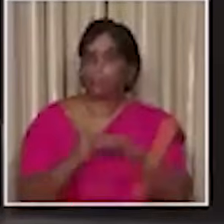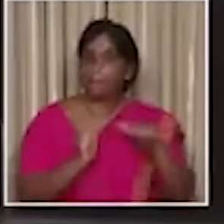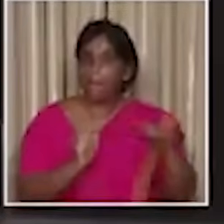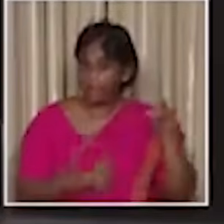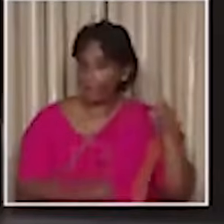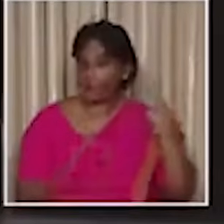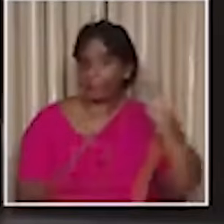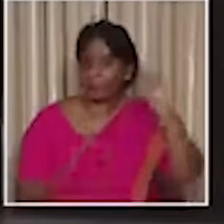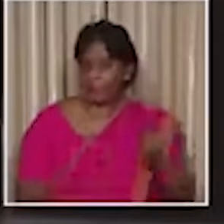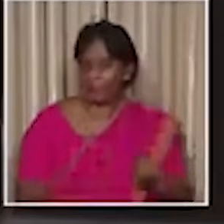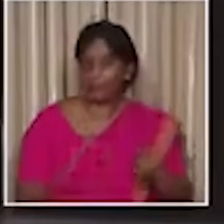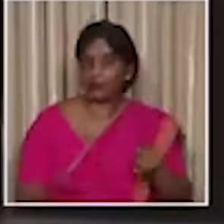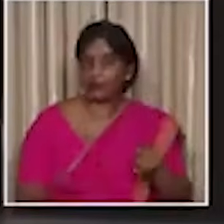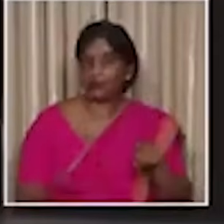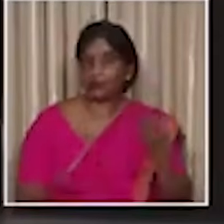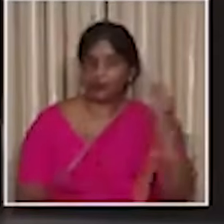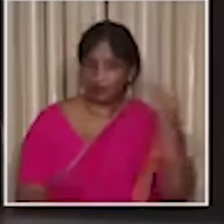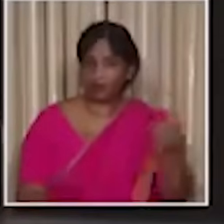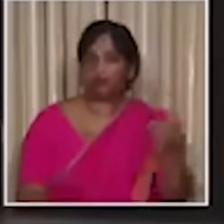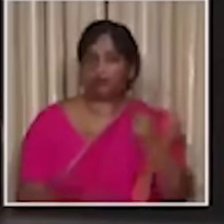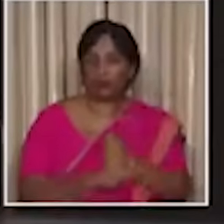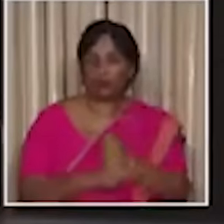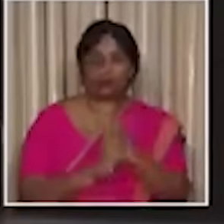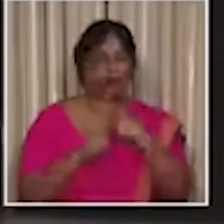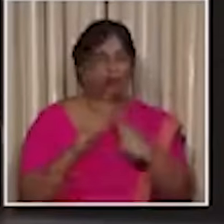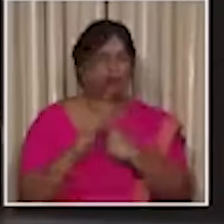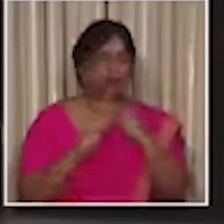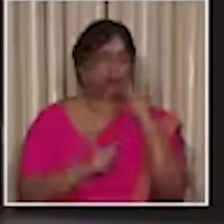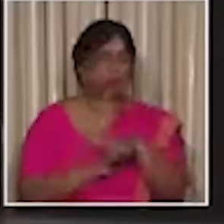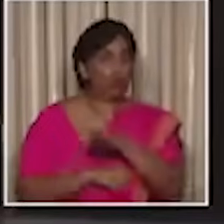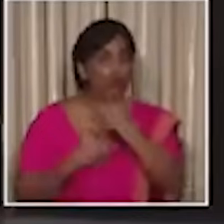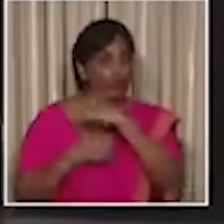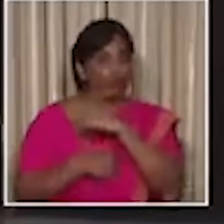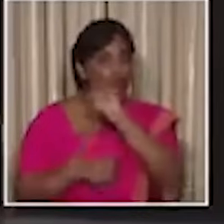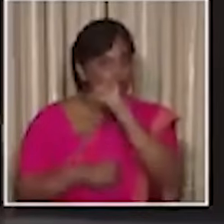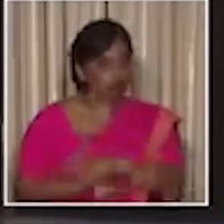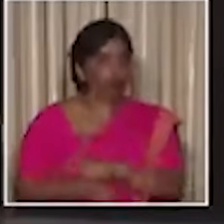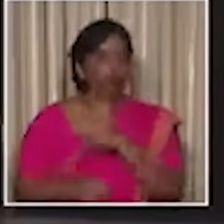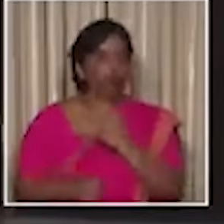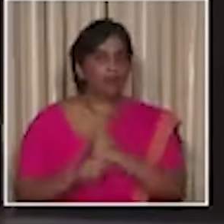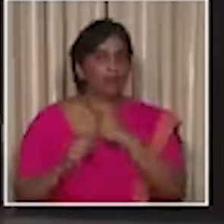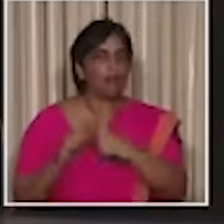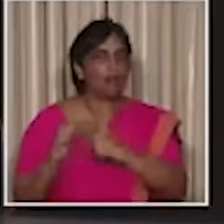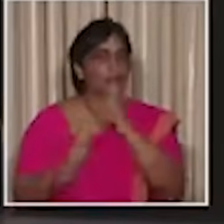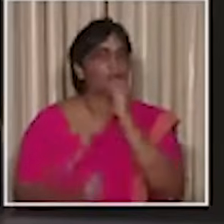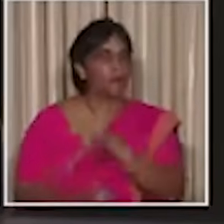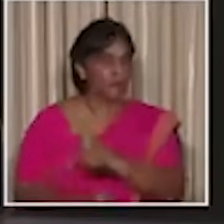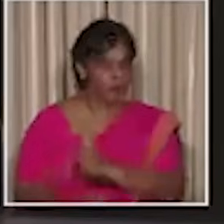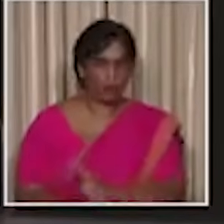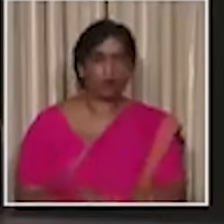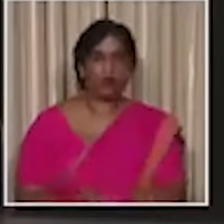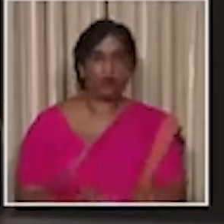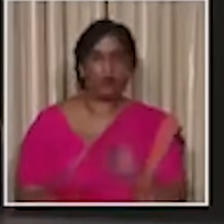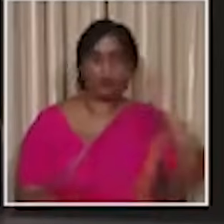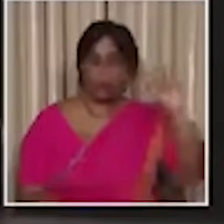30000යි මහවැලියෙන් දෙන්නේ 30000යි ඒකට අපි රාජ්‍ය භාගය ගෙවනවා භූ විද්‍යාවකට 30000යි ඒකට අපි රාජ්‍ය භාගය ගෙවනවා එතකොට ඒක 30000